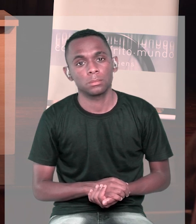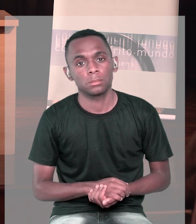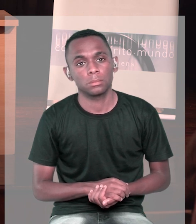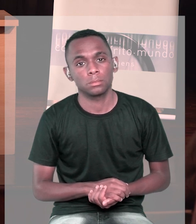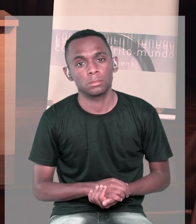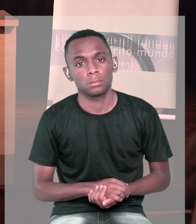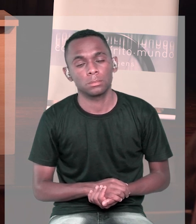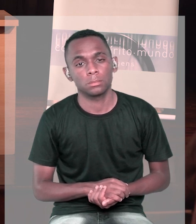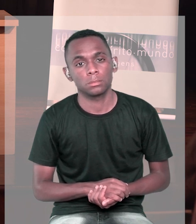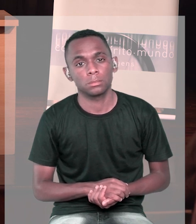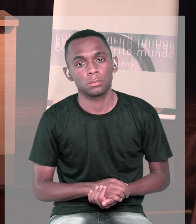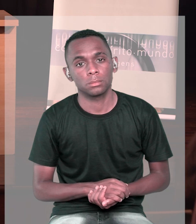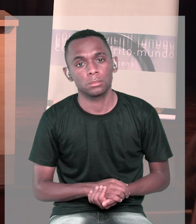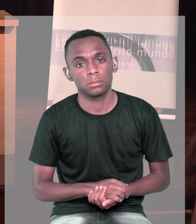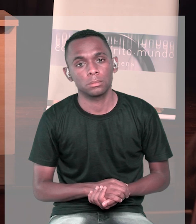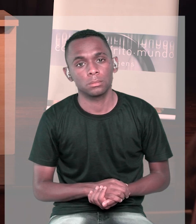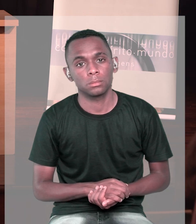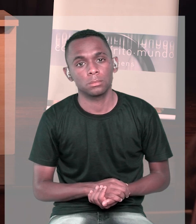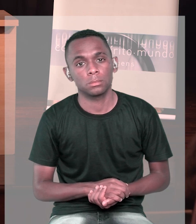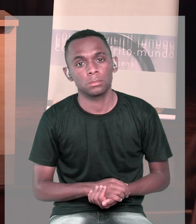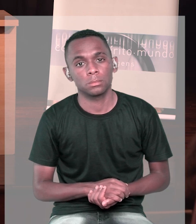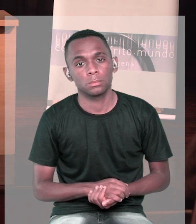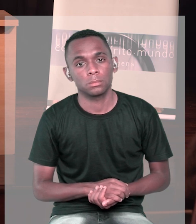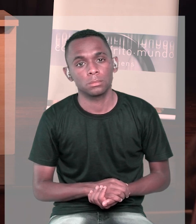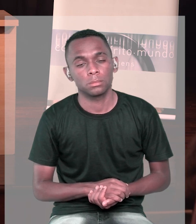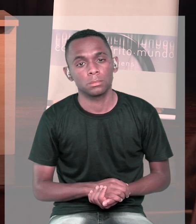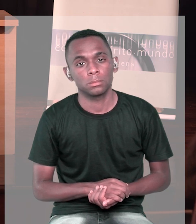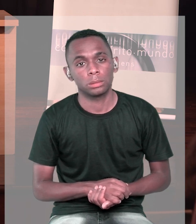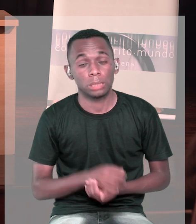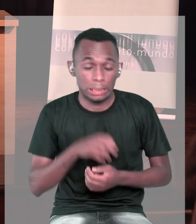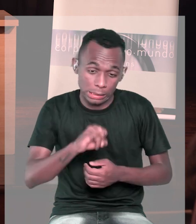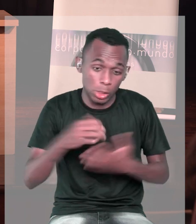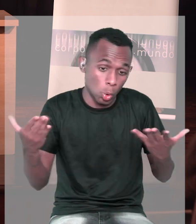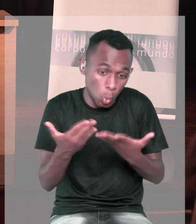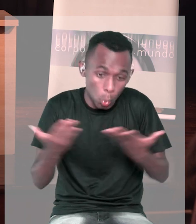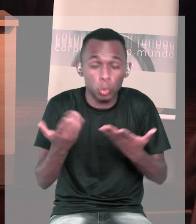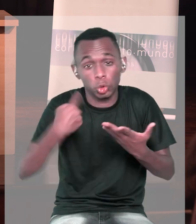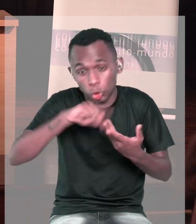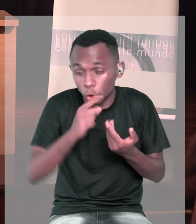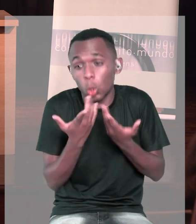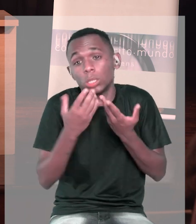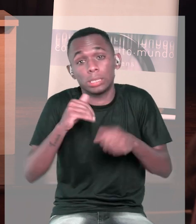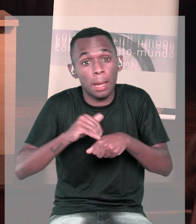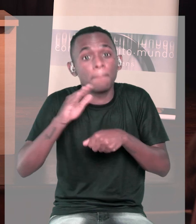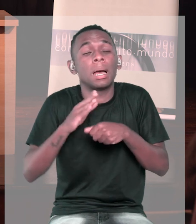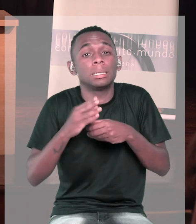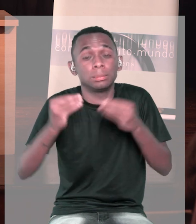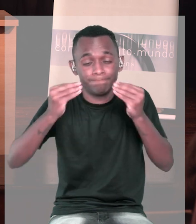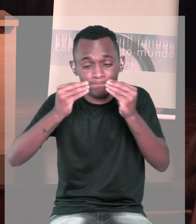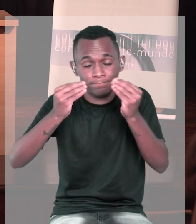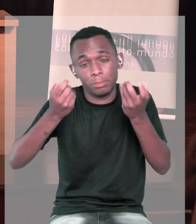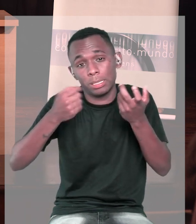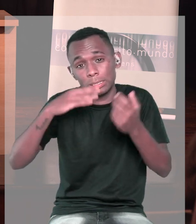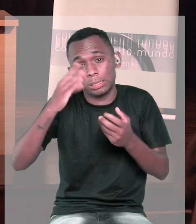de la standardisation des aliments. Se hoje nós somos mais frágeis, e isso vai acontecer cada vez mais, a